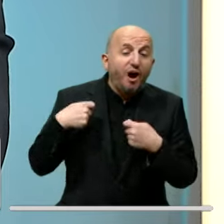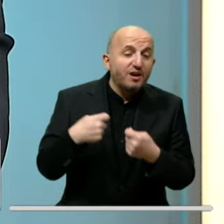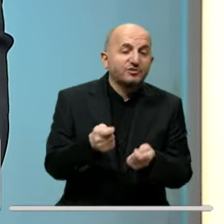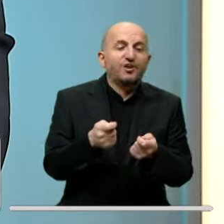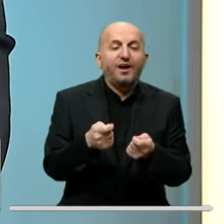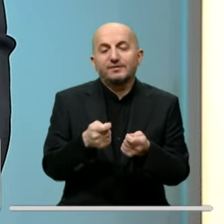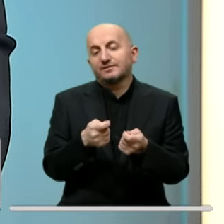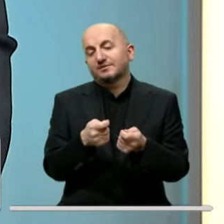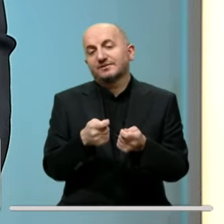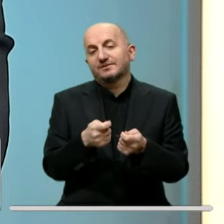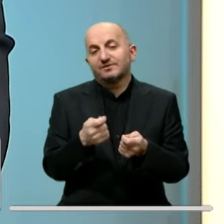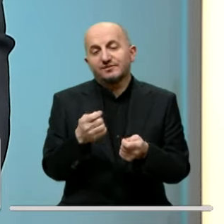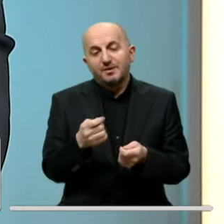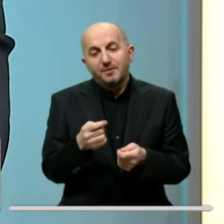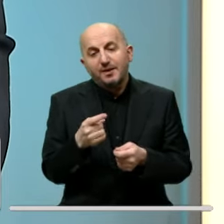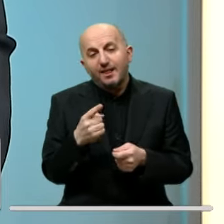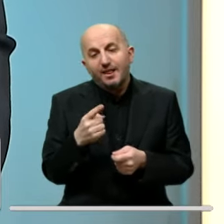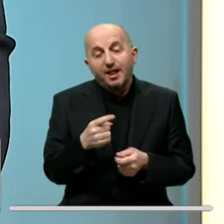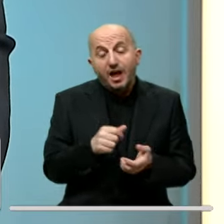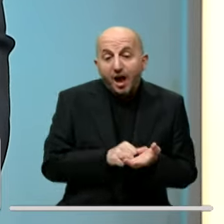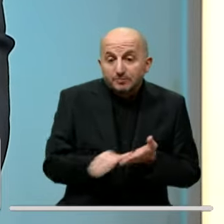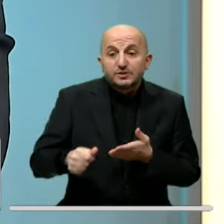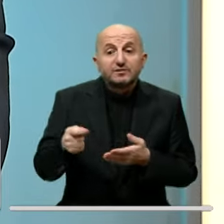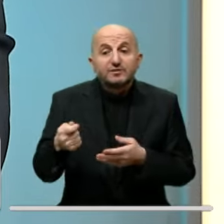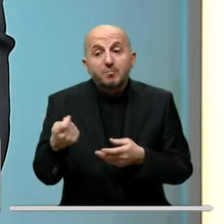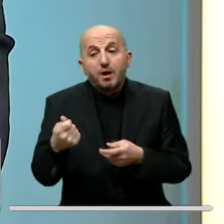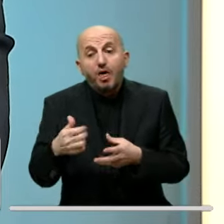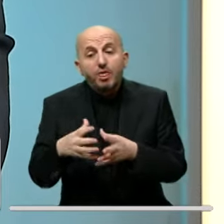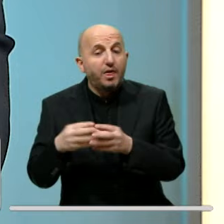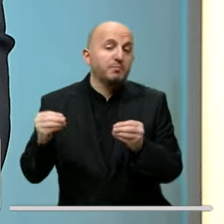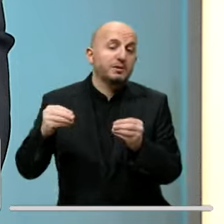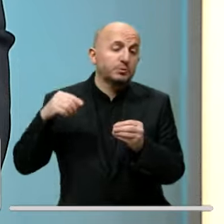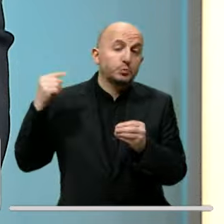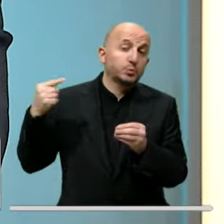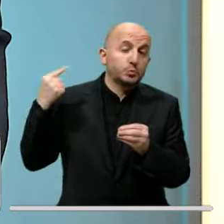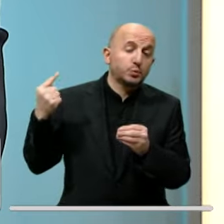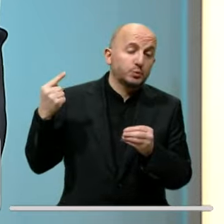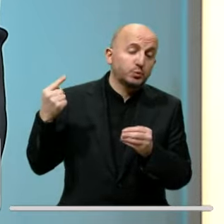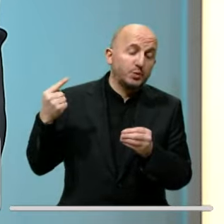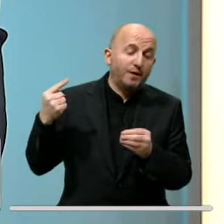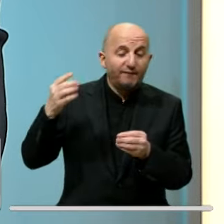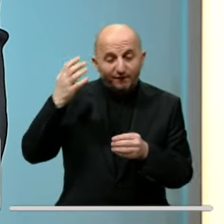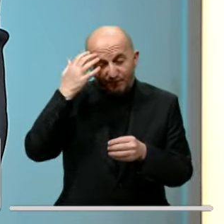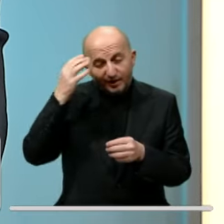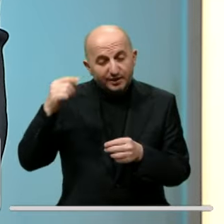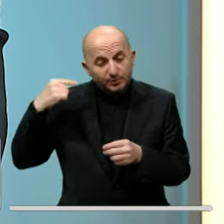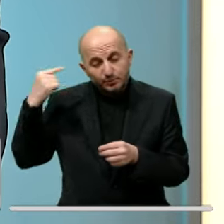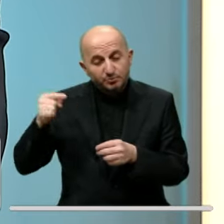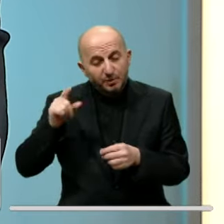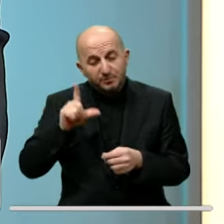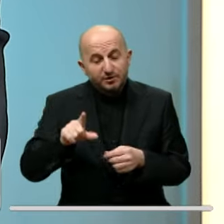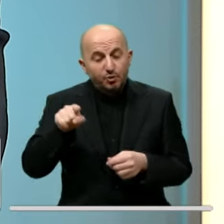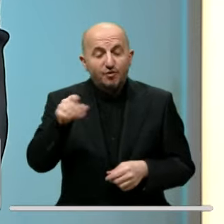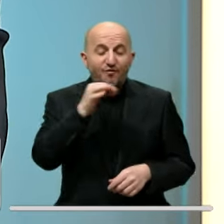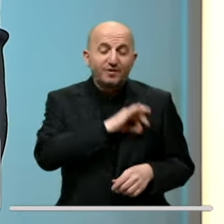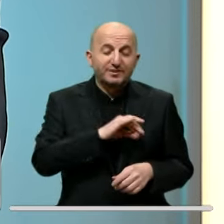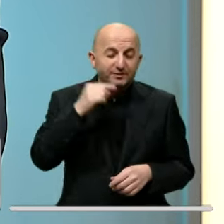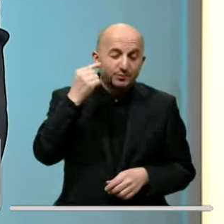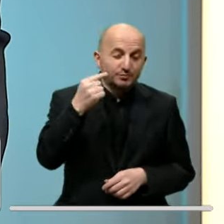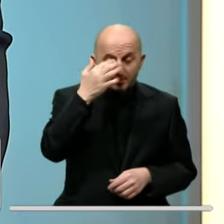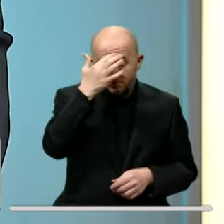harcar, bir seferde çarçur eder parayı gibi düşünüyorsak, yani yine fakiri düşünmemiz lazım, onun menfaatini.